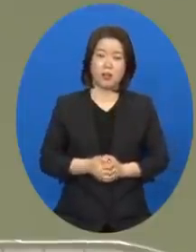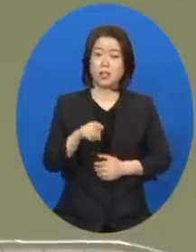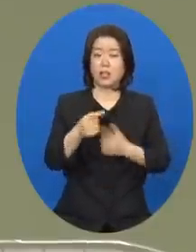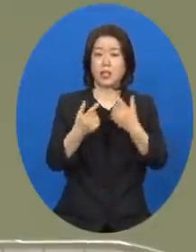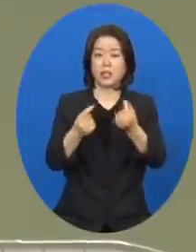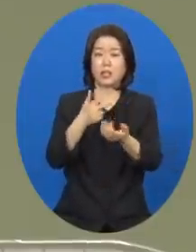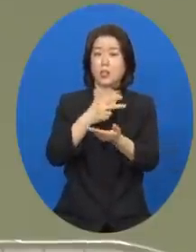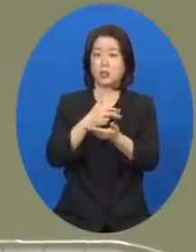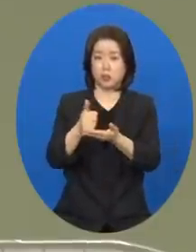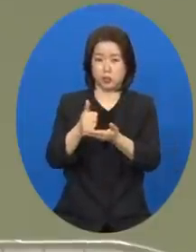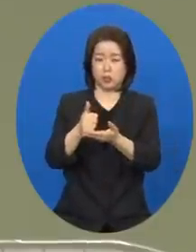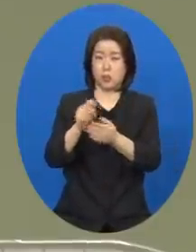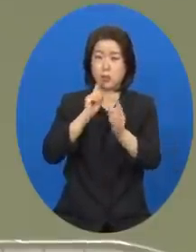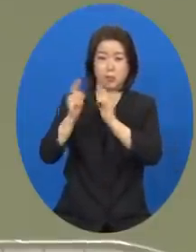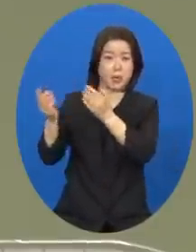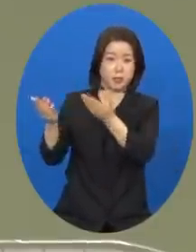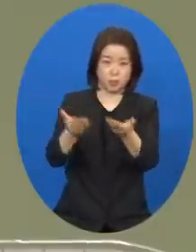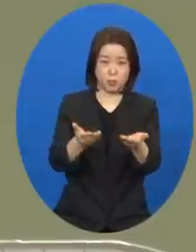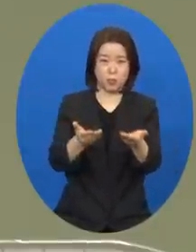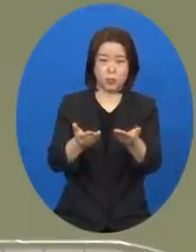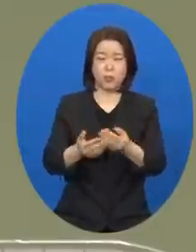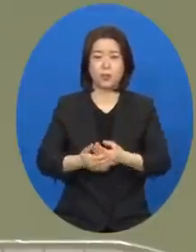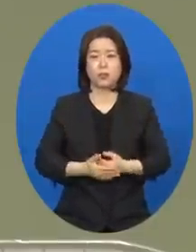그렇게 주님이 말씀하시고